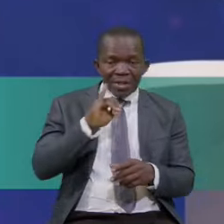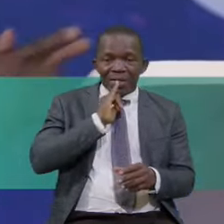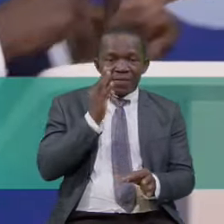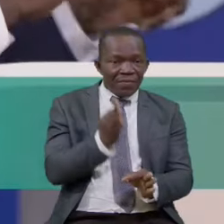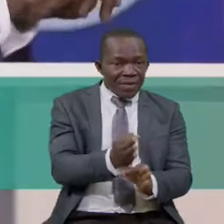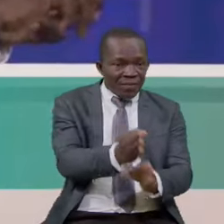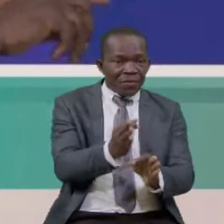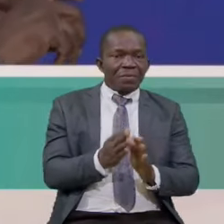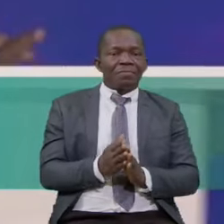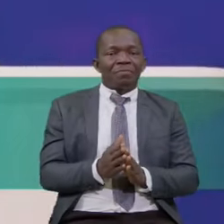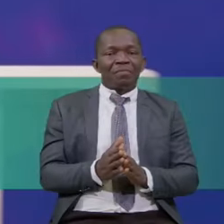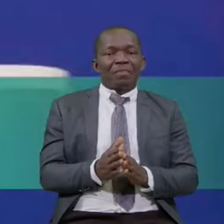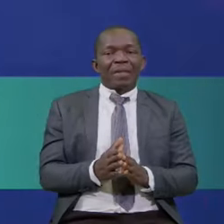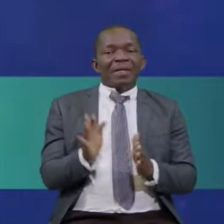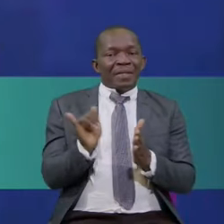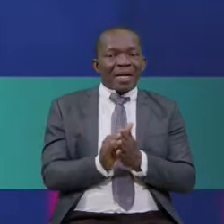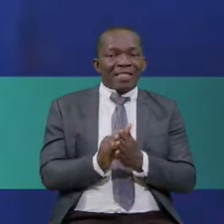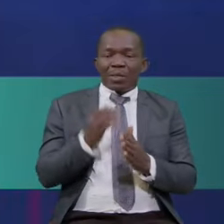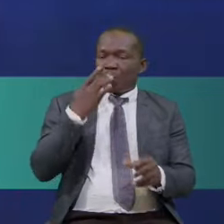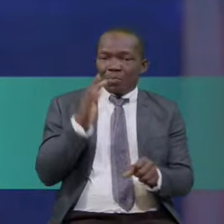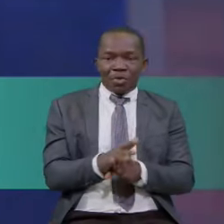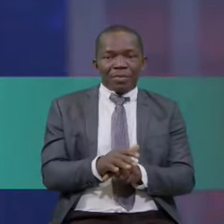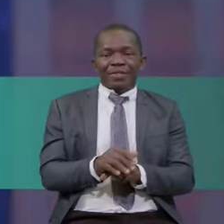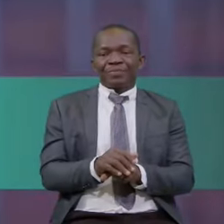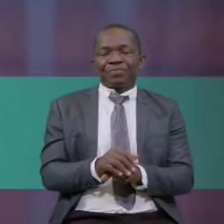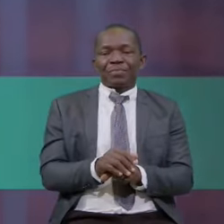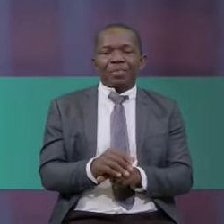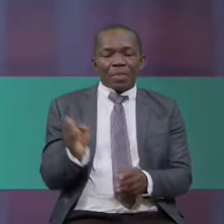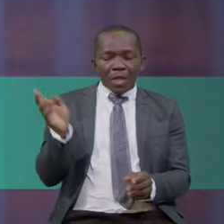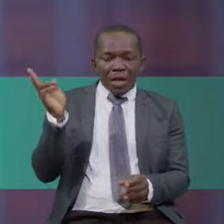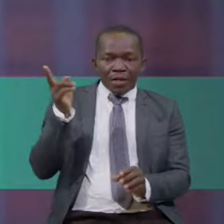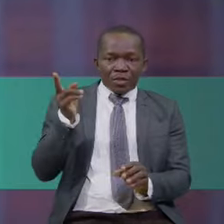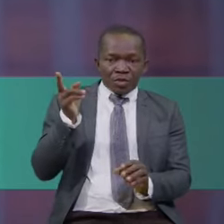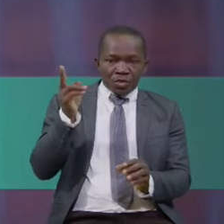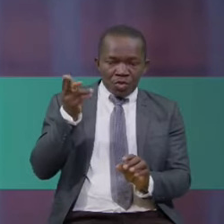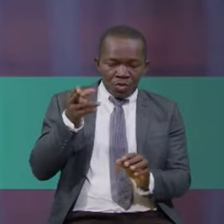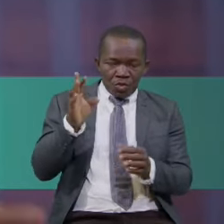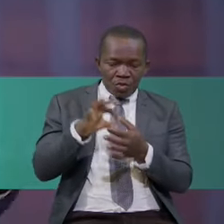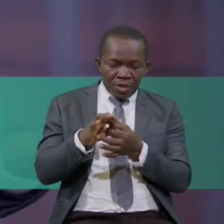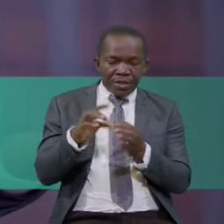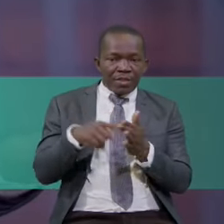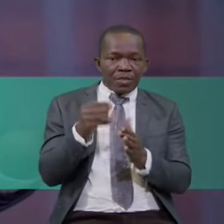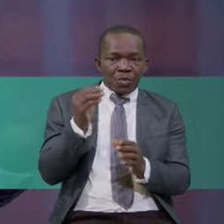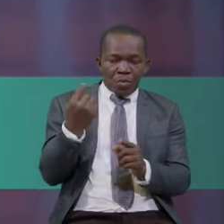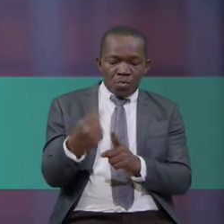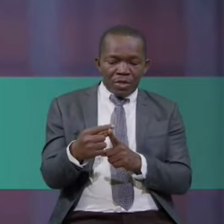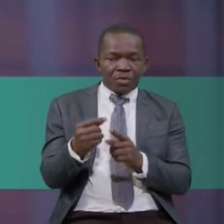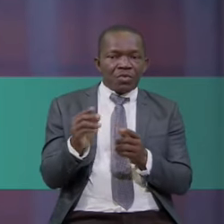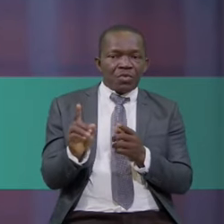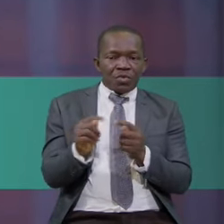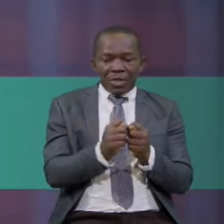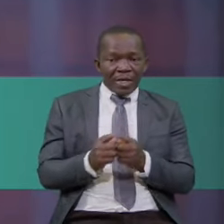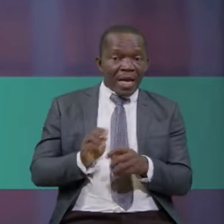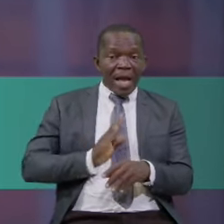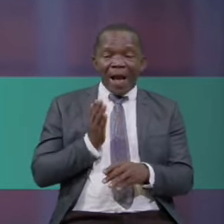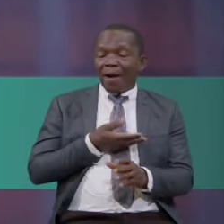fidèle joignez ces deux mots notre foi et sa fidélité c'est quoi la foi